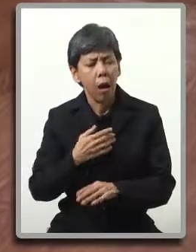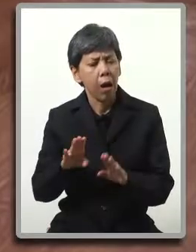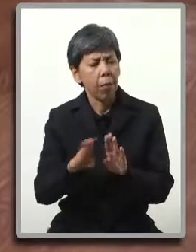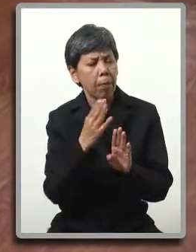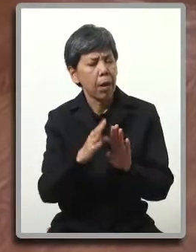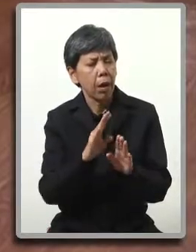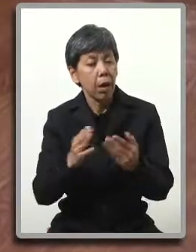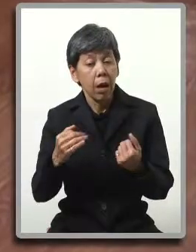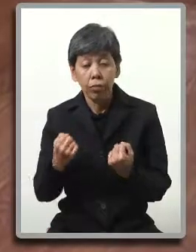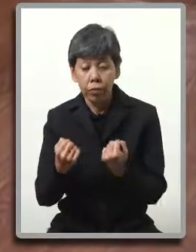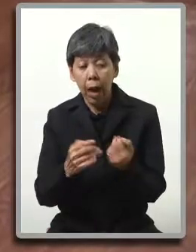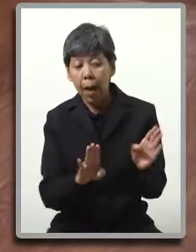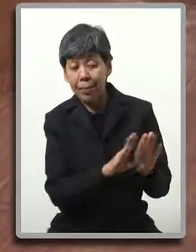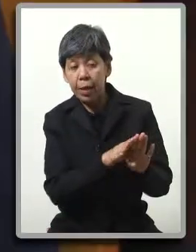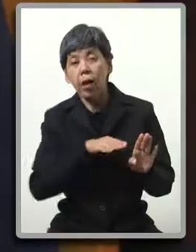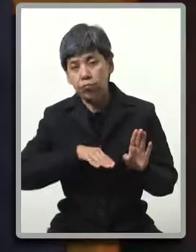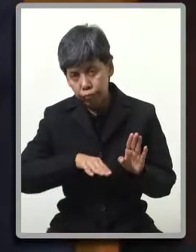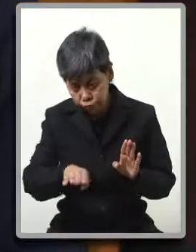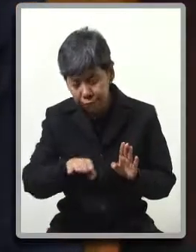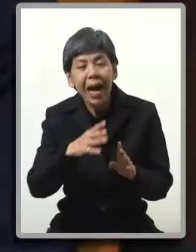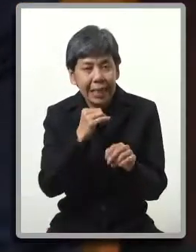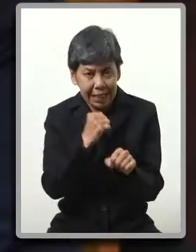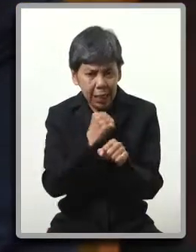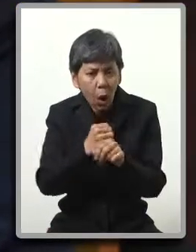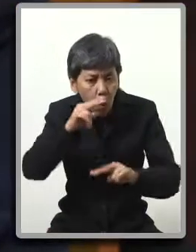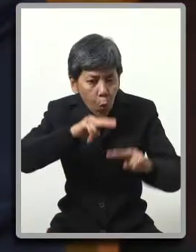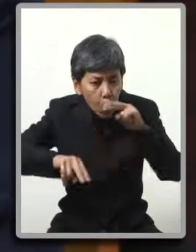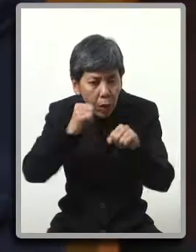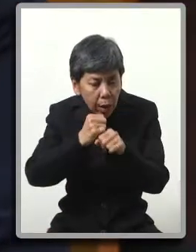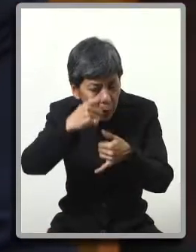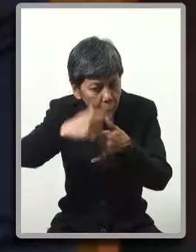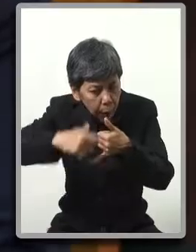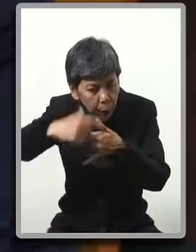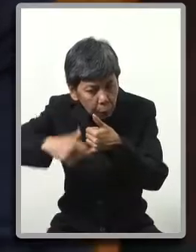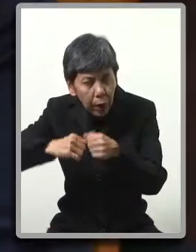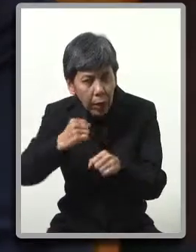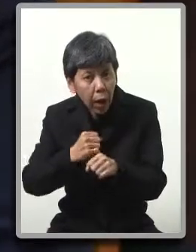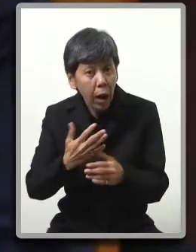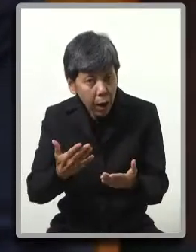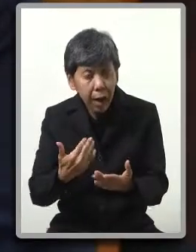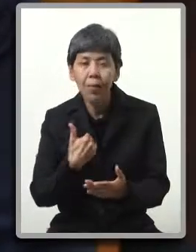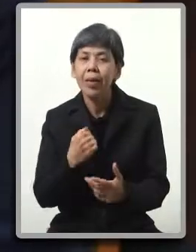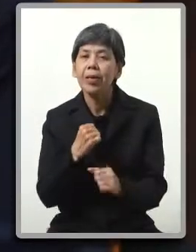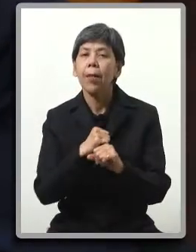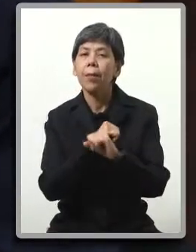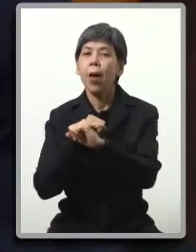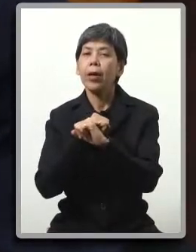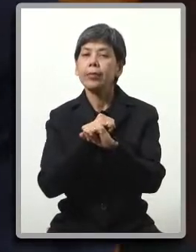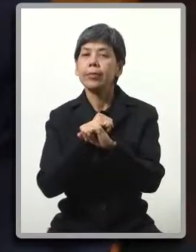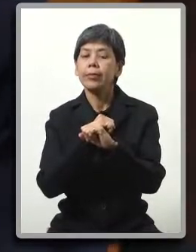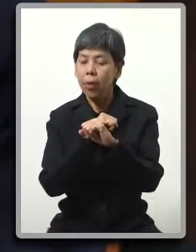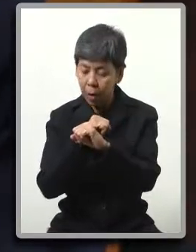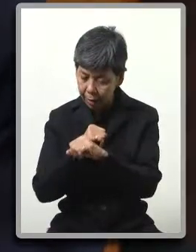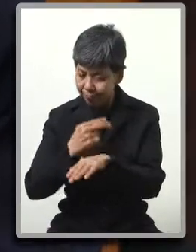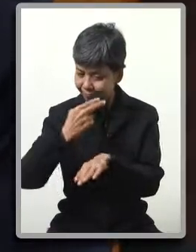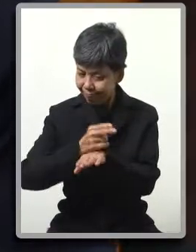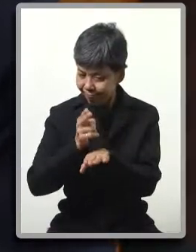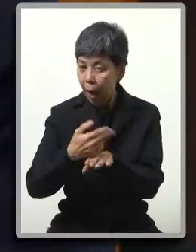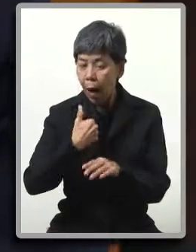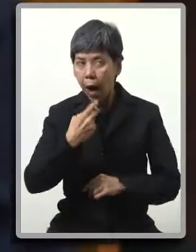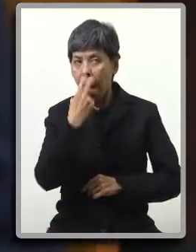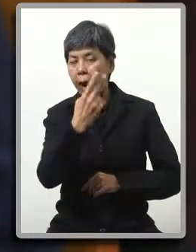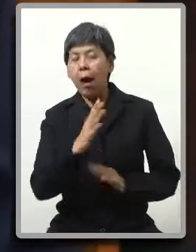ว่าคุณปิดประตูก่อนขับรถหรือเปล่าตรงนี้จะเป็นการตรวจสอบพฤติกรรม อย่างน้อยสุดมันเป็นการป้องปรามผมมีก